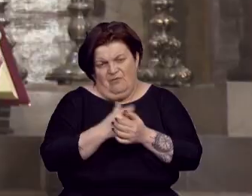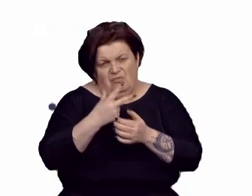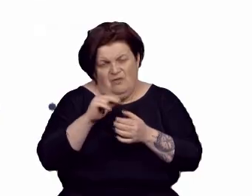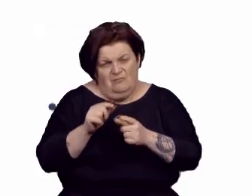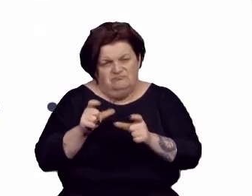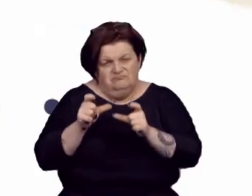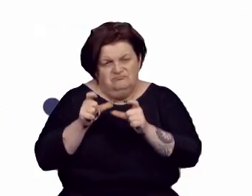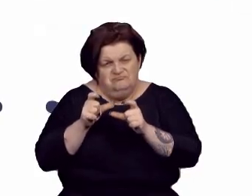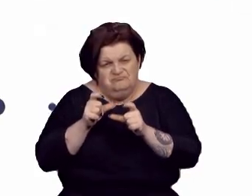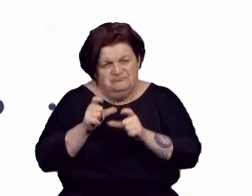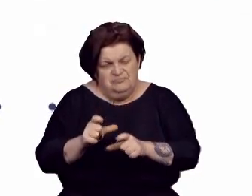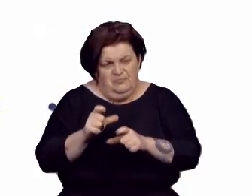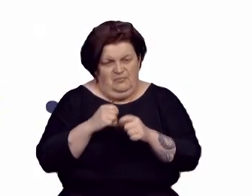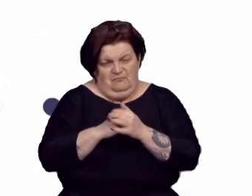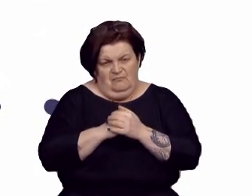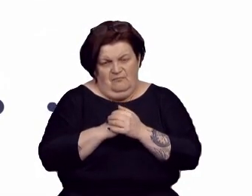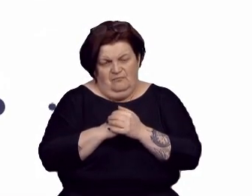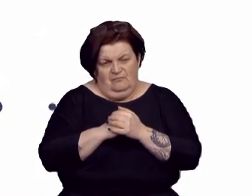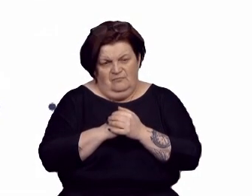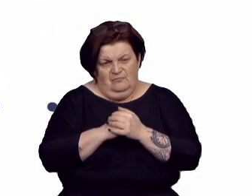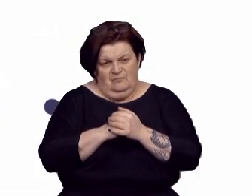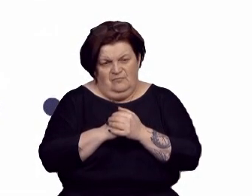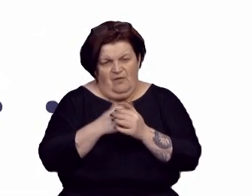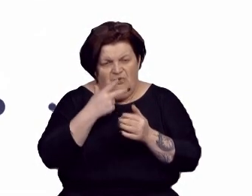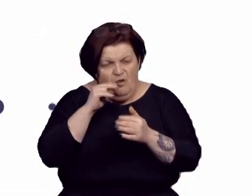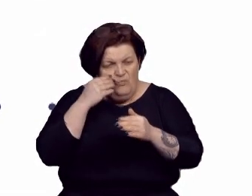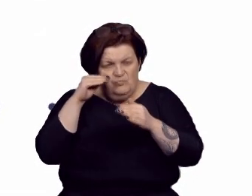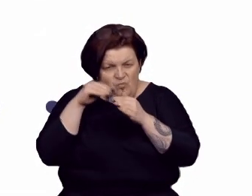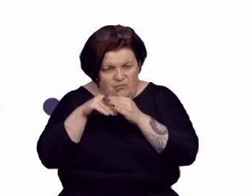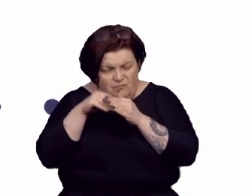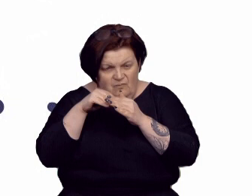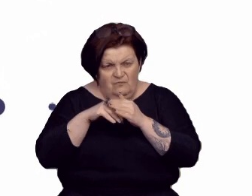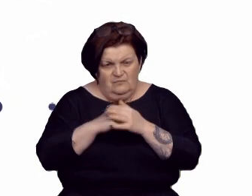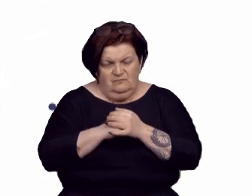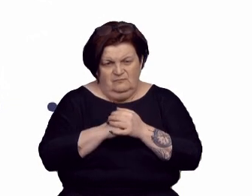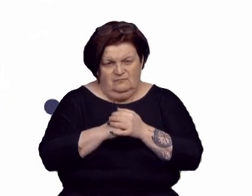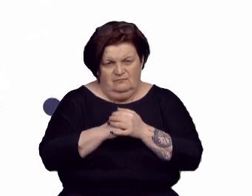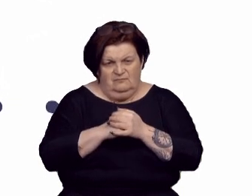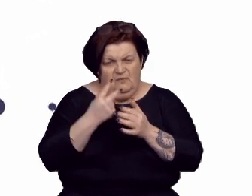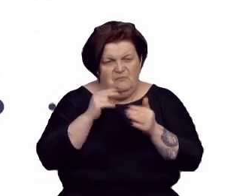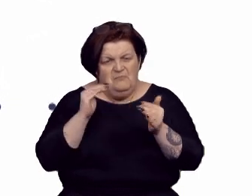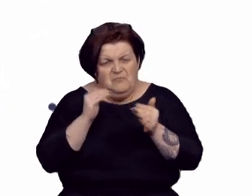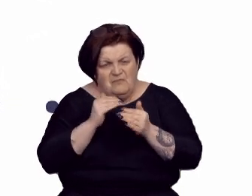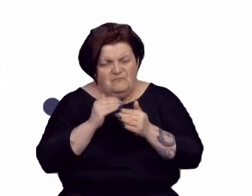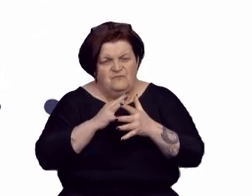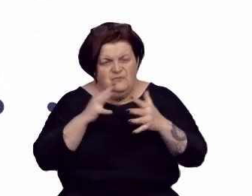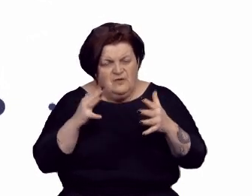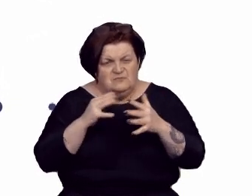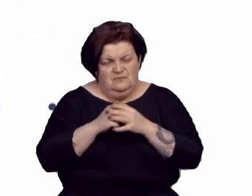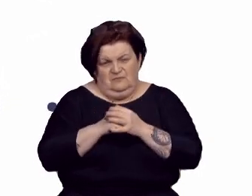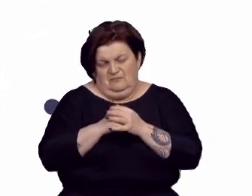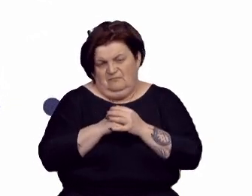nie opór przeciw zaborczej władzy, nie konspiracja, nie bardziej czy mniej tajne